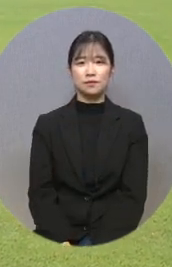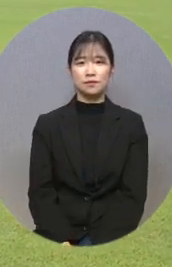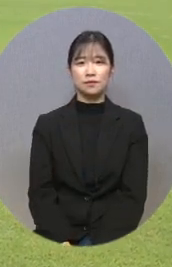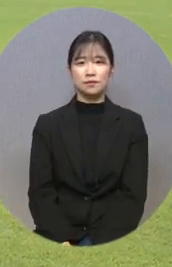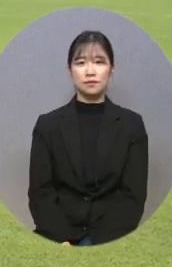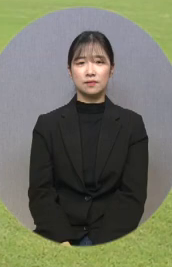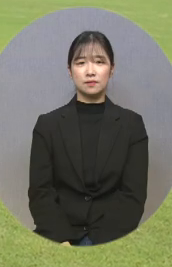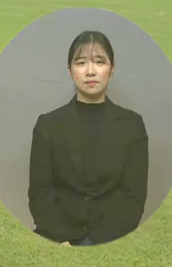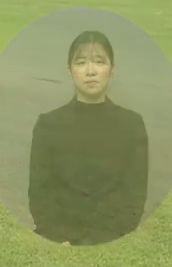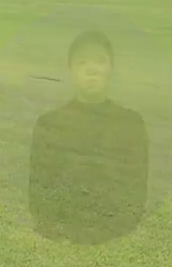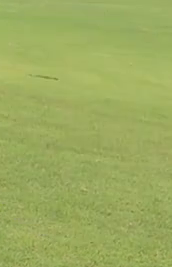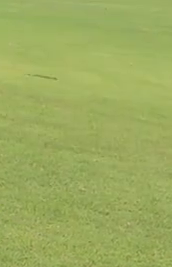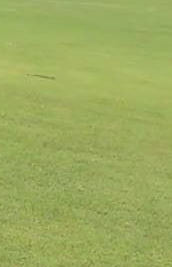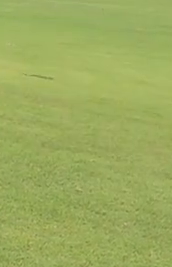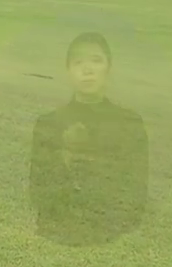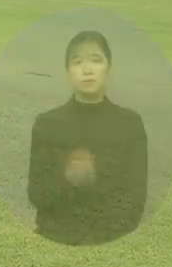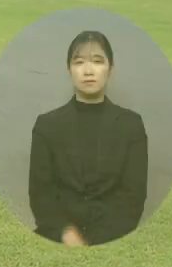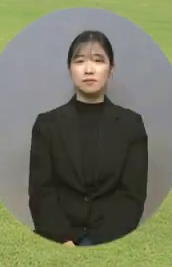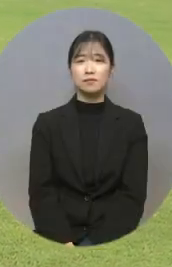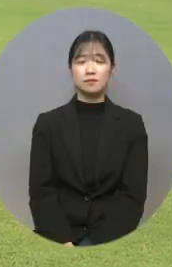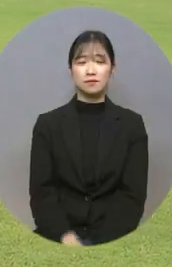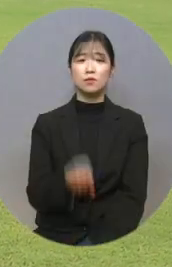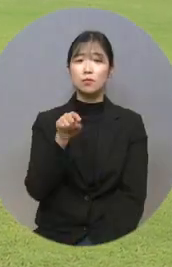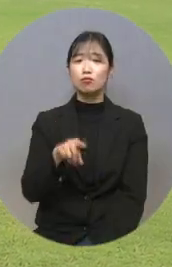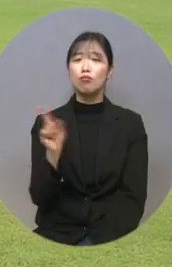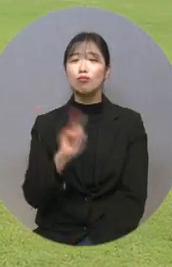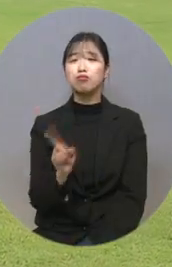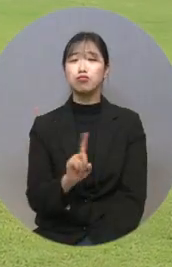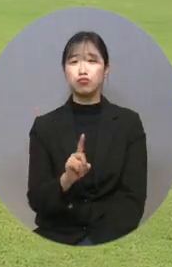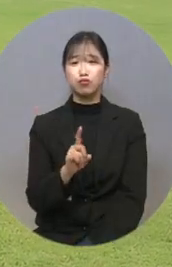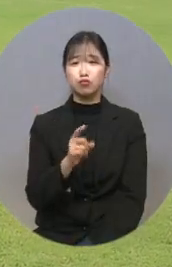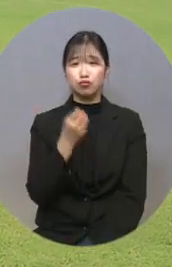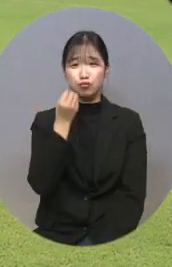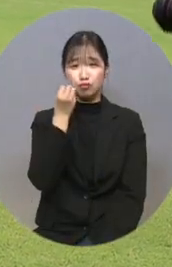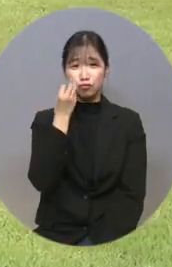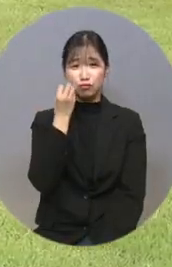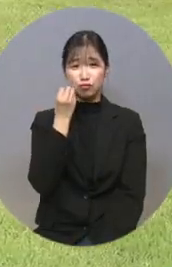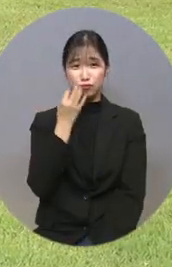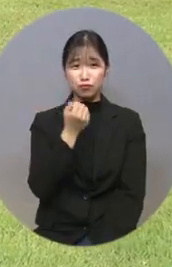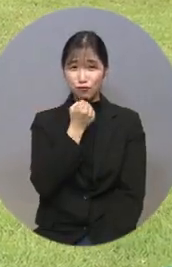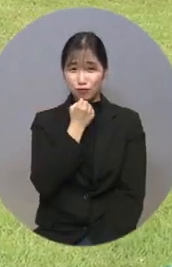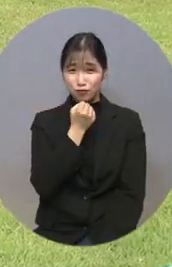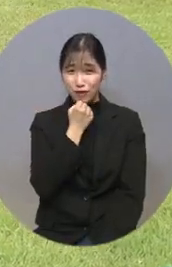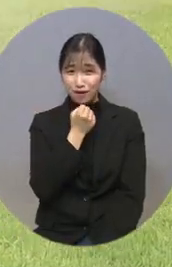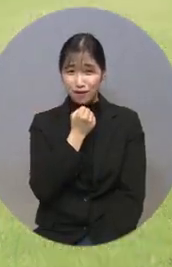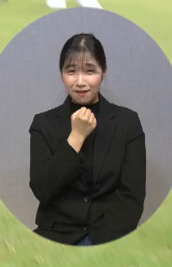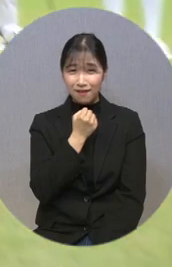뭐한 거지냐? 나 오빠! 오빠 진짜 웃기려고 한 거니까?